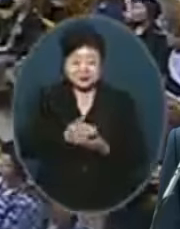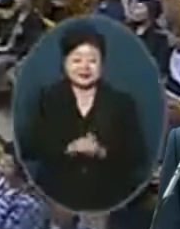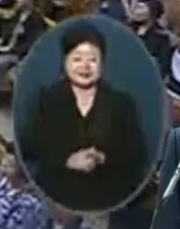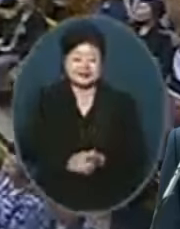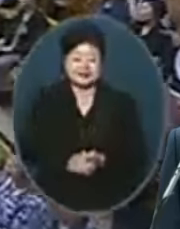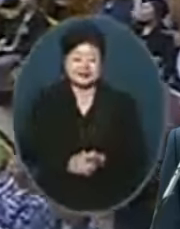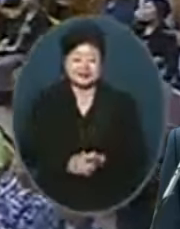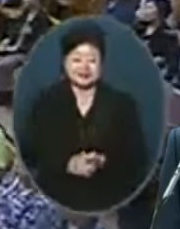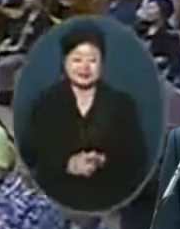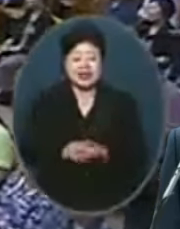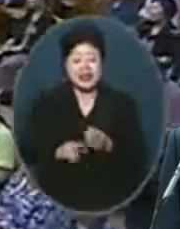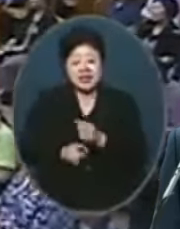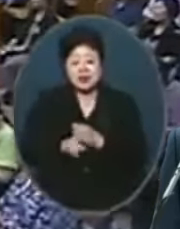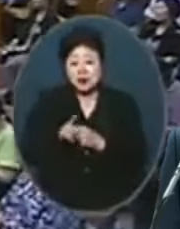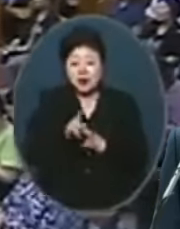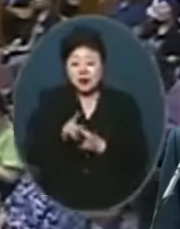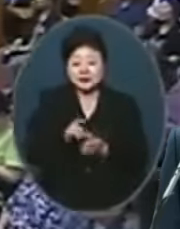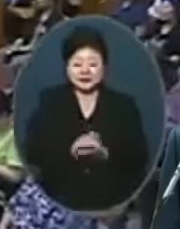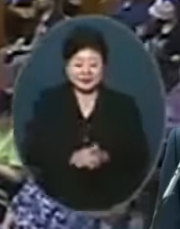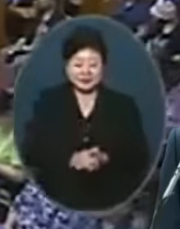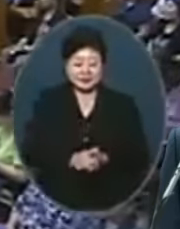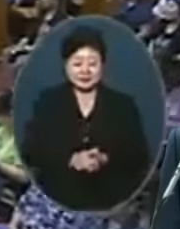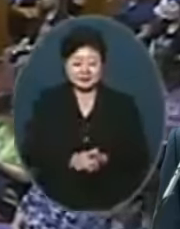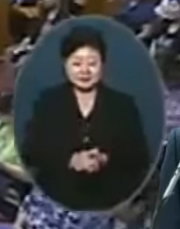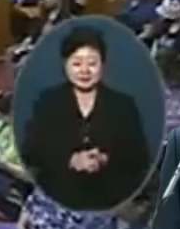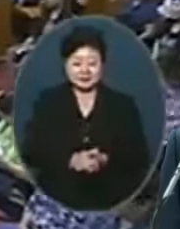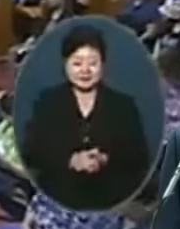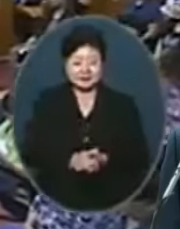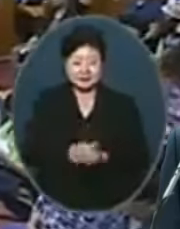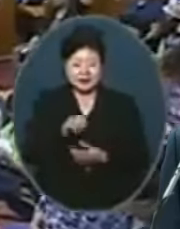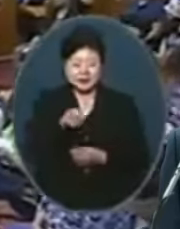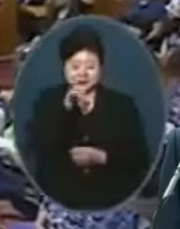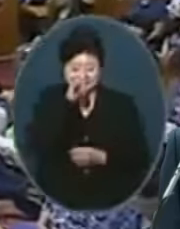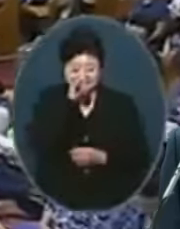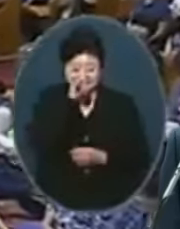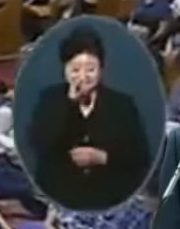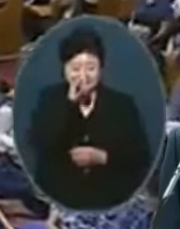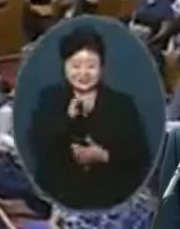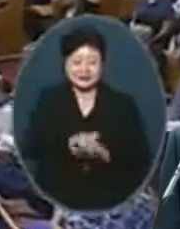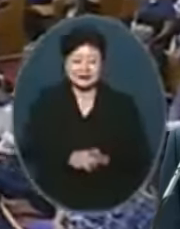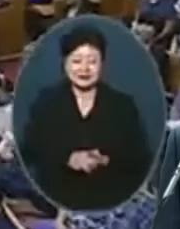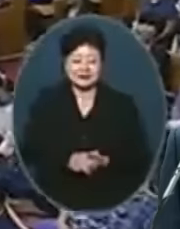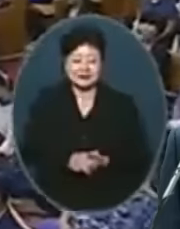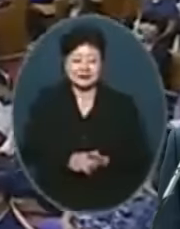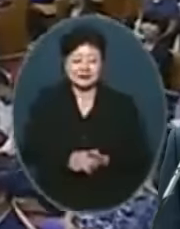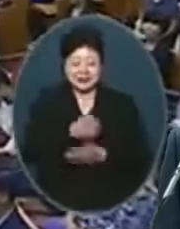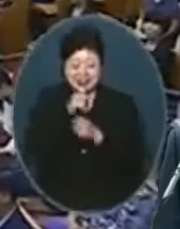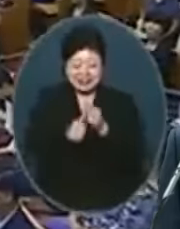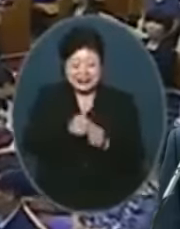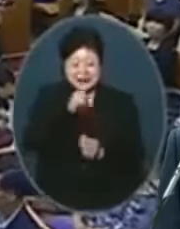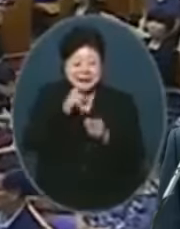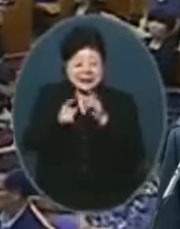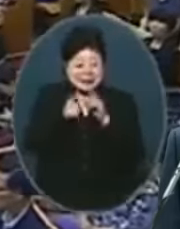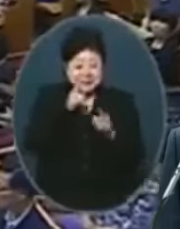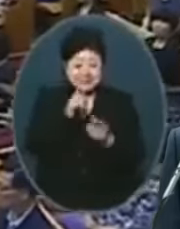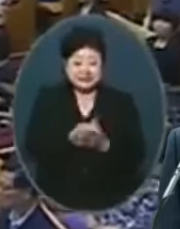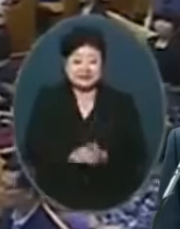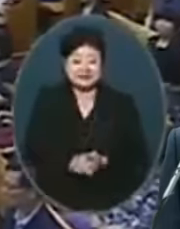받을 수가 있는 이유가 바로 여기에 있는 것입니다. 하나님 말씀이